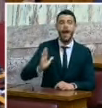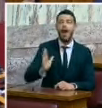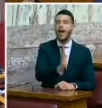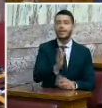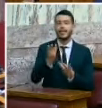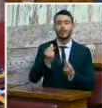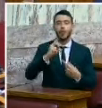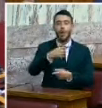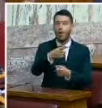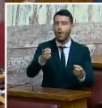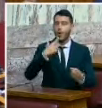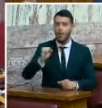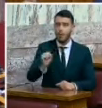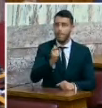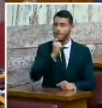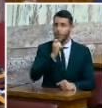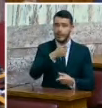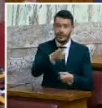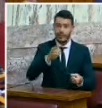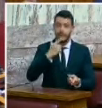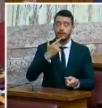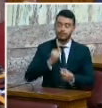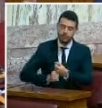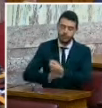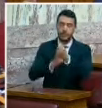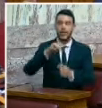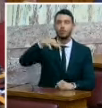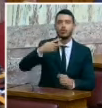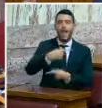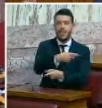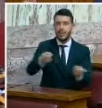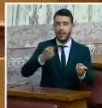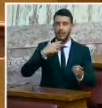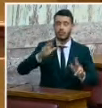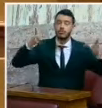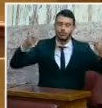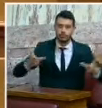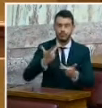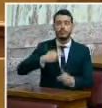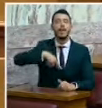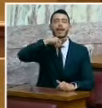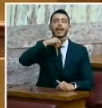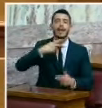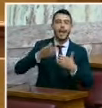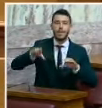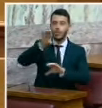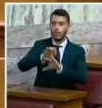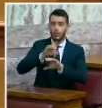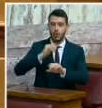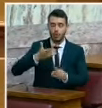όλα για τους πιο αδύναμους. Πετσοκόψατε το ΕΚΑΣ, μειώσατε το κοινωνικό επίδομα